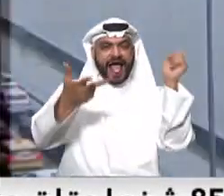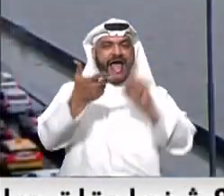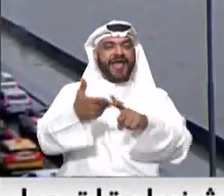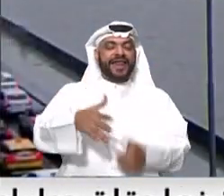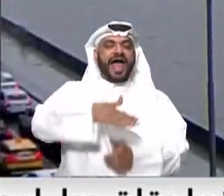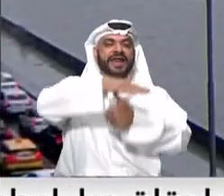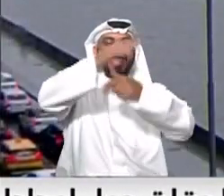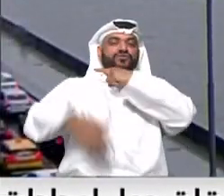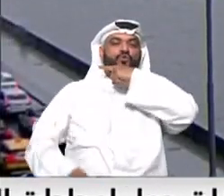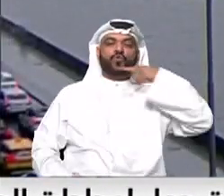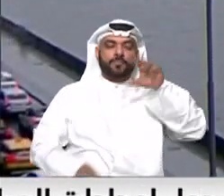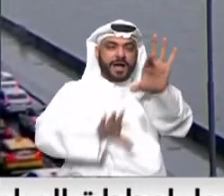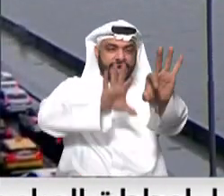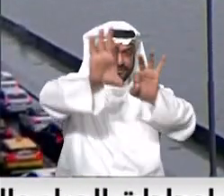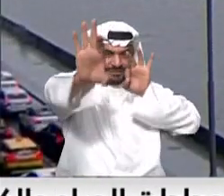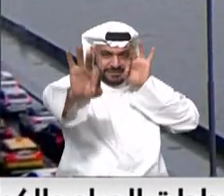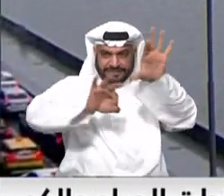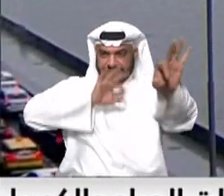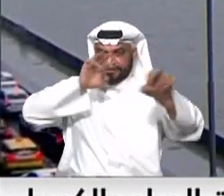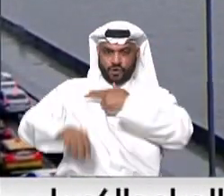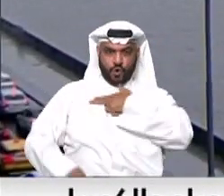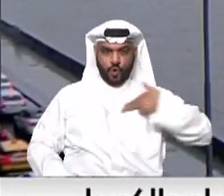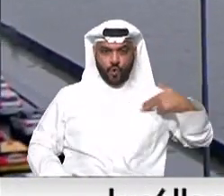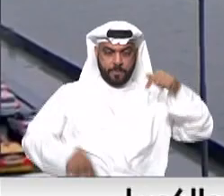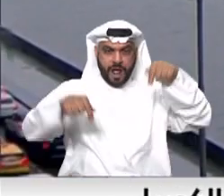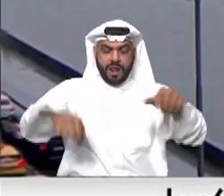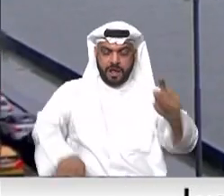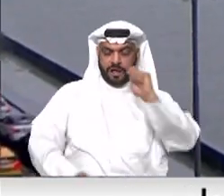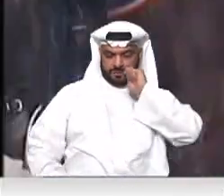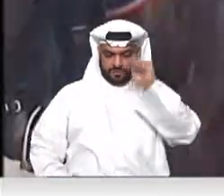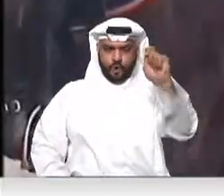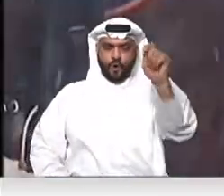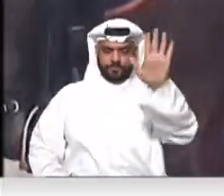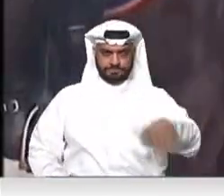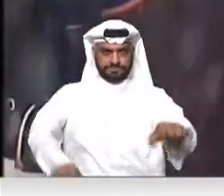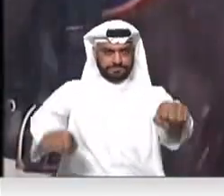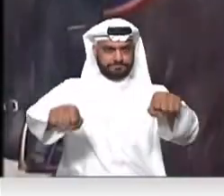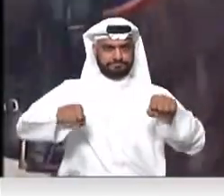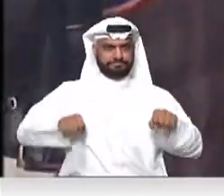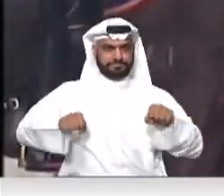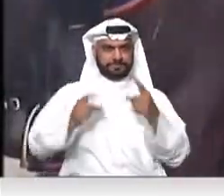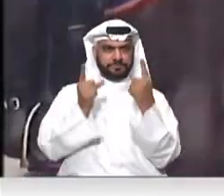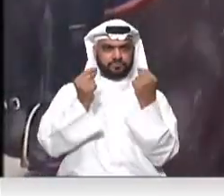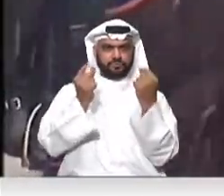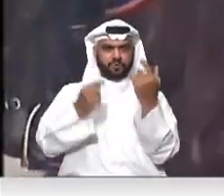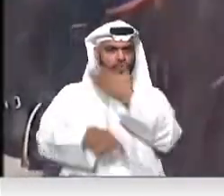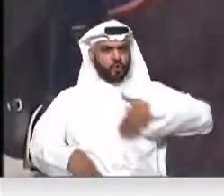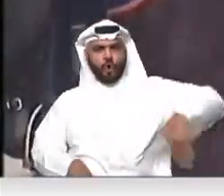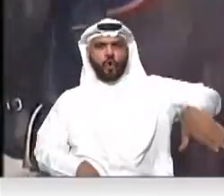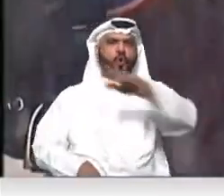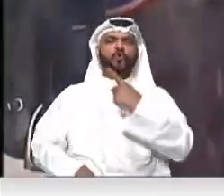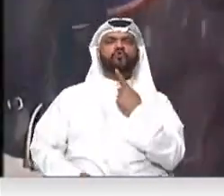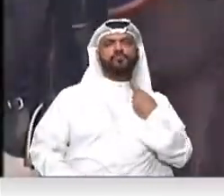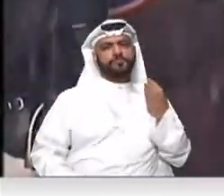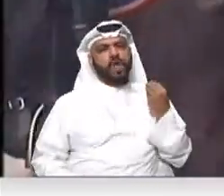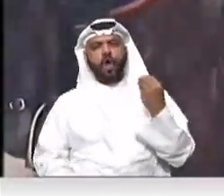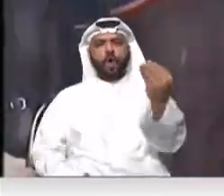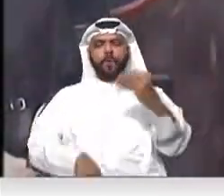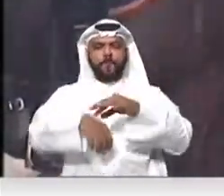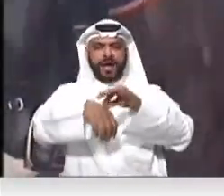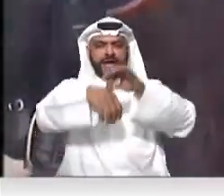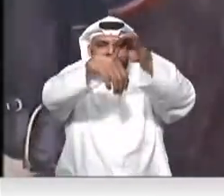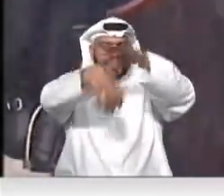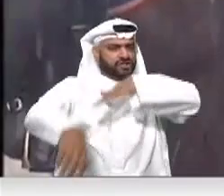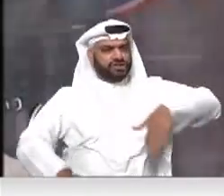ولايه الخامسه يبدو اكثر ثقه واكثر قدره على المناوره مسلحا بشبه اجماع وطني وبغياب كامل